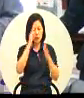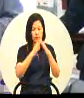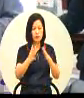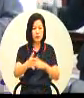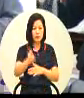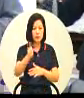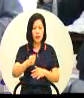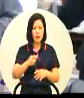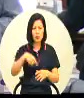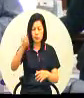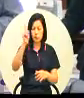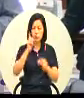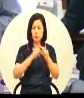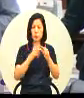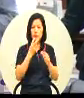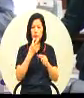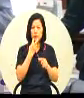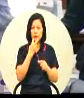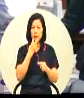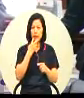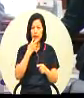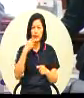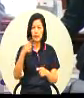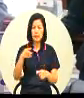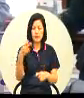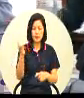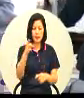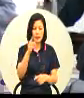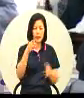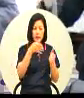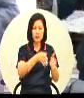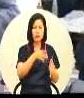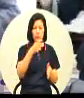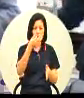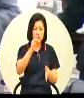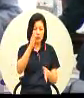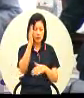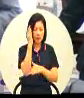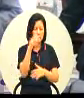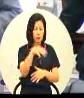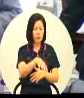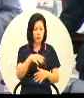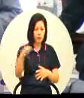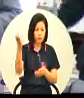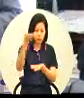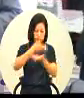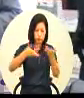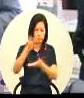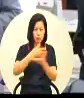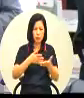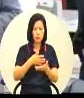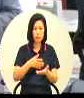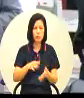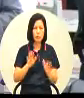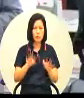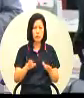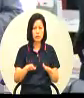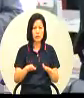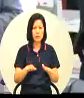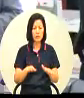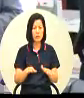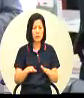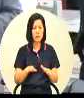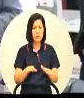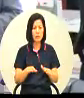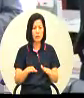去跟我们财政部再进行沟通，今天任何的议题都是有可能改变的。我想昨天立